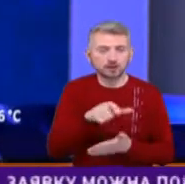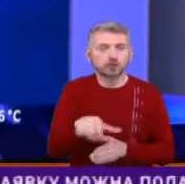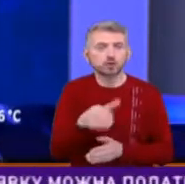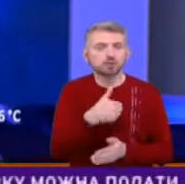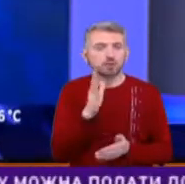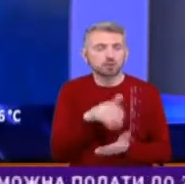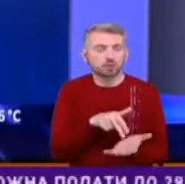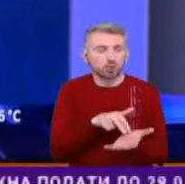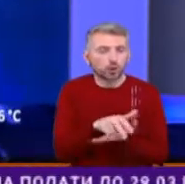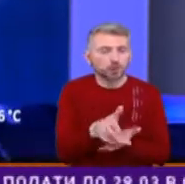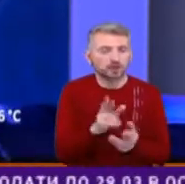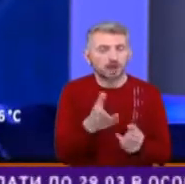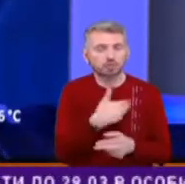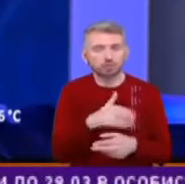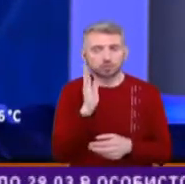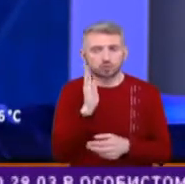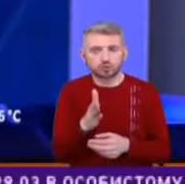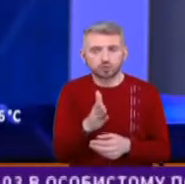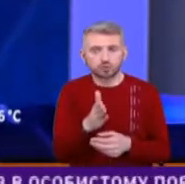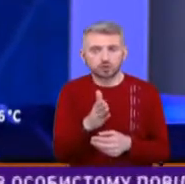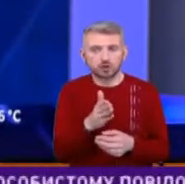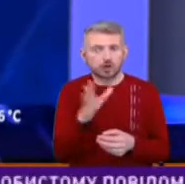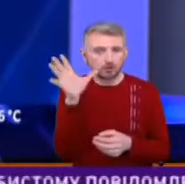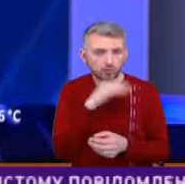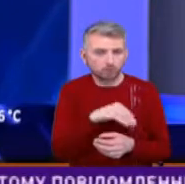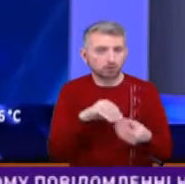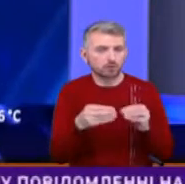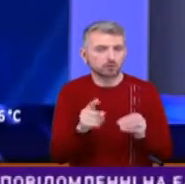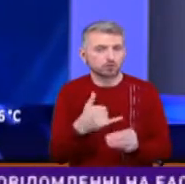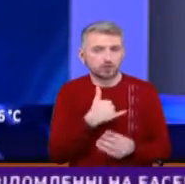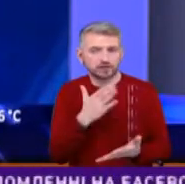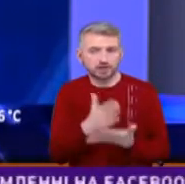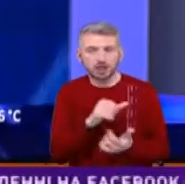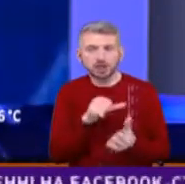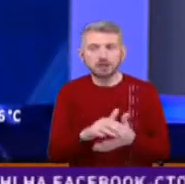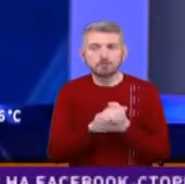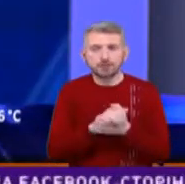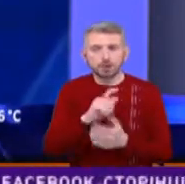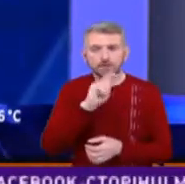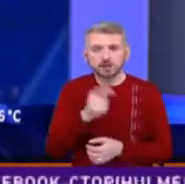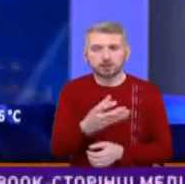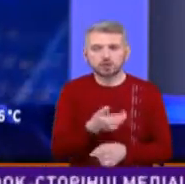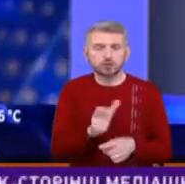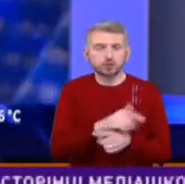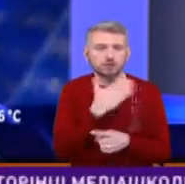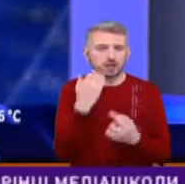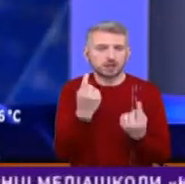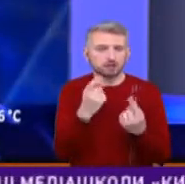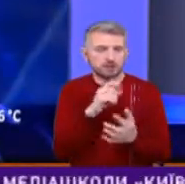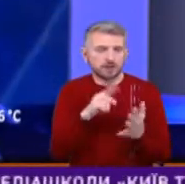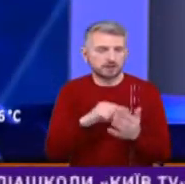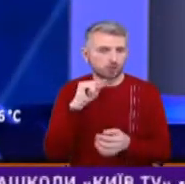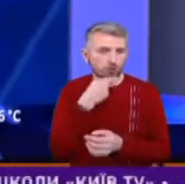будемо рухатися, як ми будемо поряємося з тими викликами, що у нас є. Крім миру і війни, ще дуже велике питання з